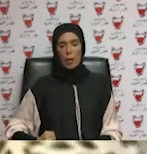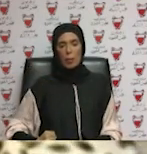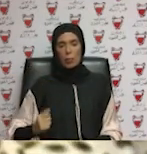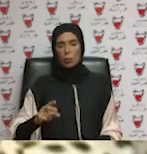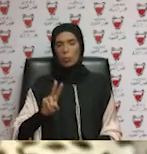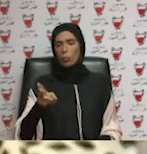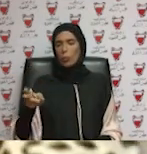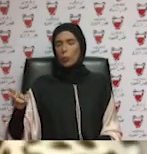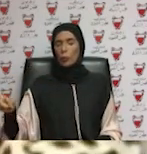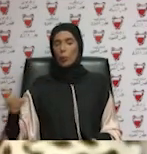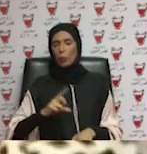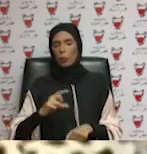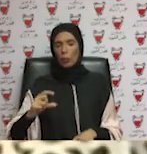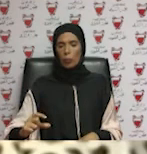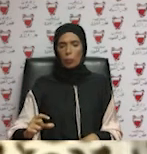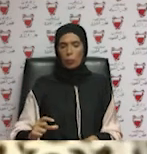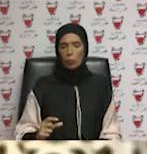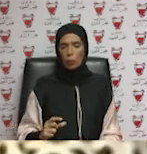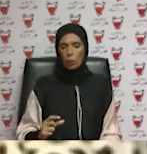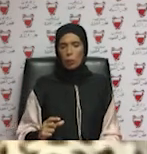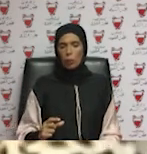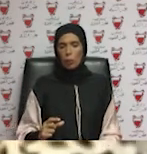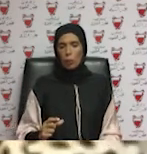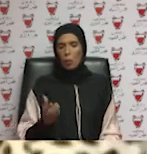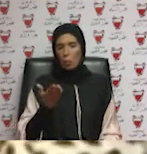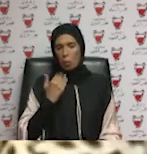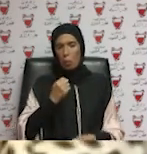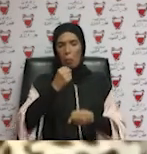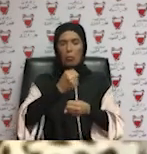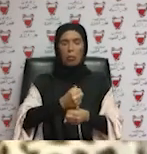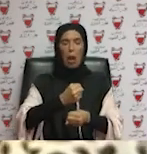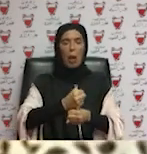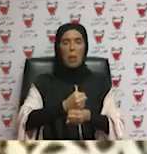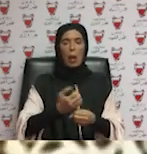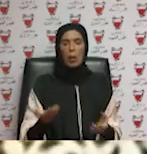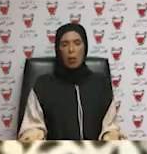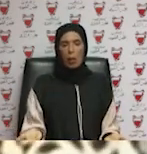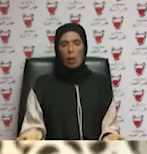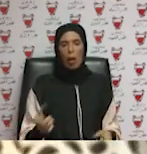العديد من الأطباء اللي غير يعني عاطلين عن العمل.